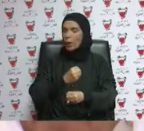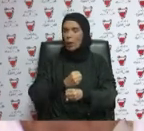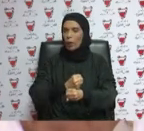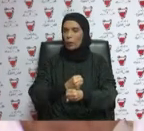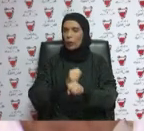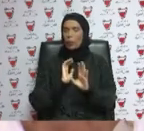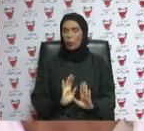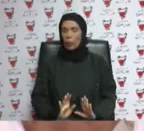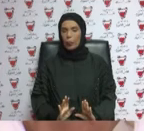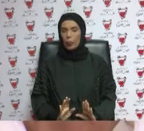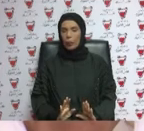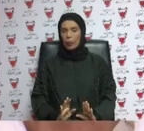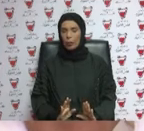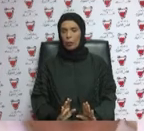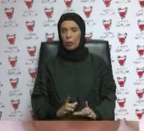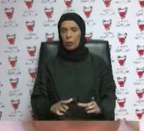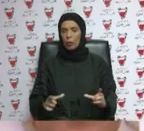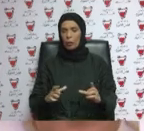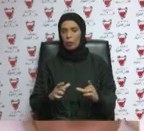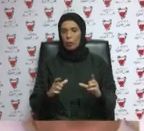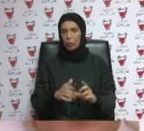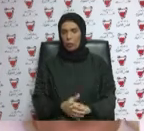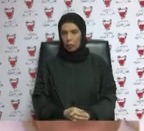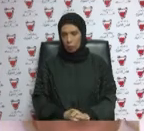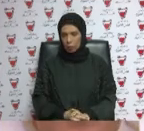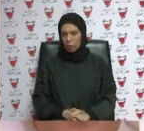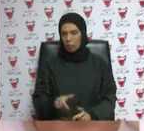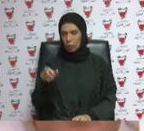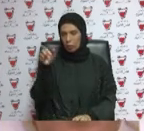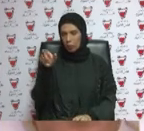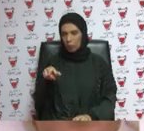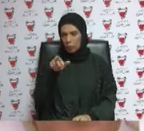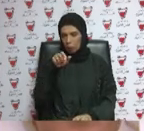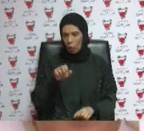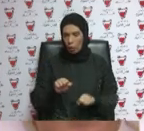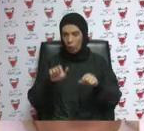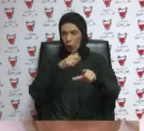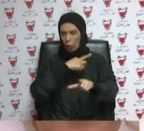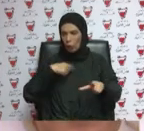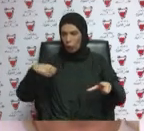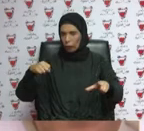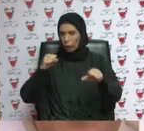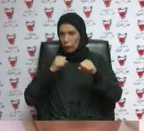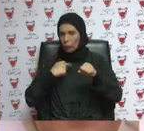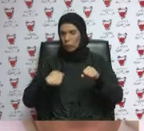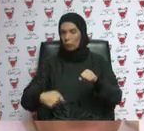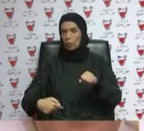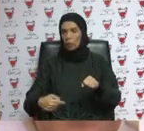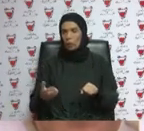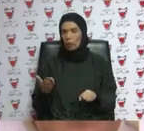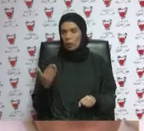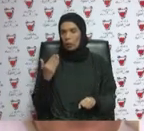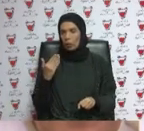الاجتماع معه لما بدت الحالات تنتشر في الصين وغير الصين، واستبقها